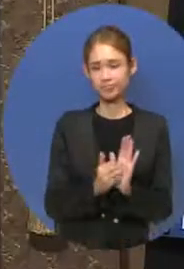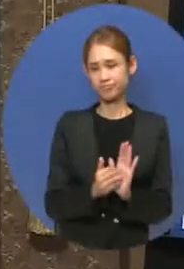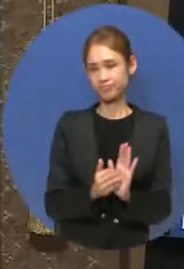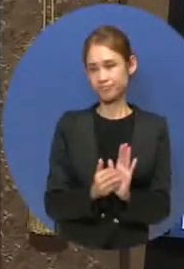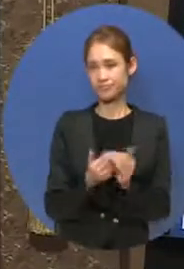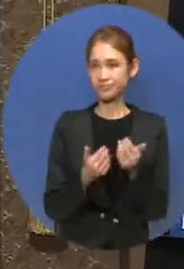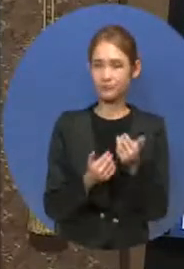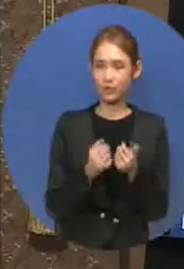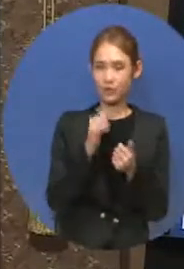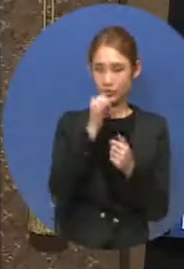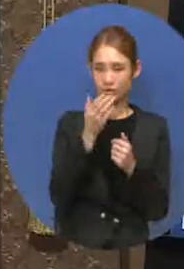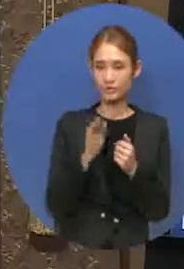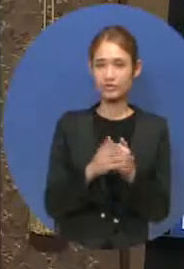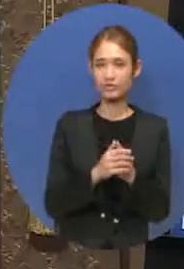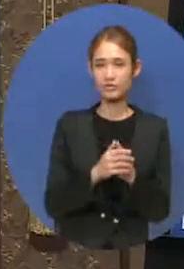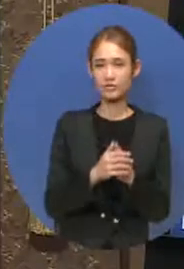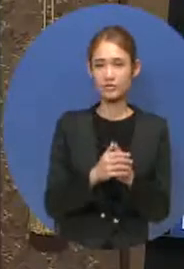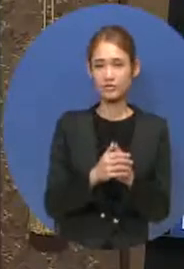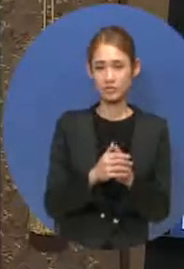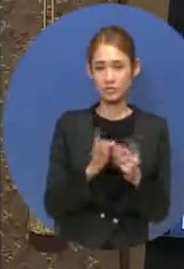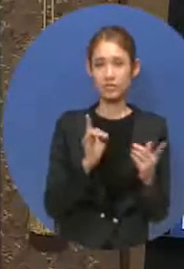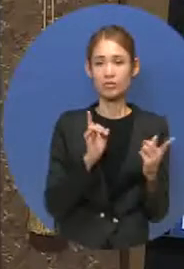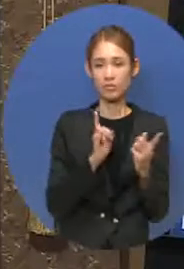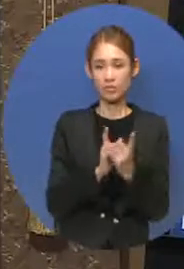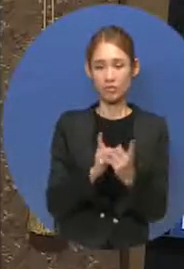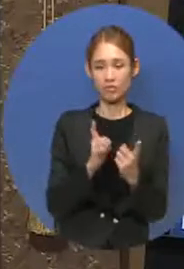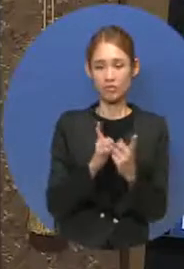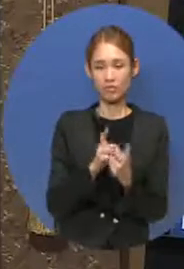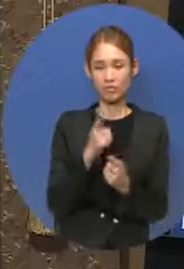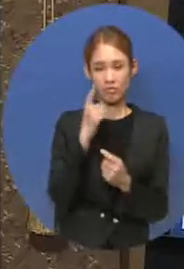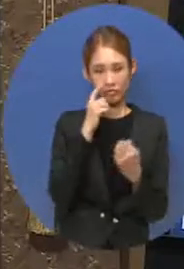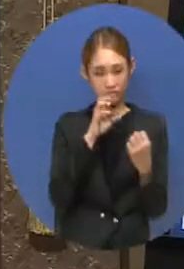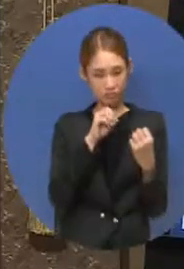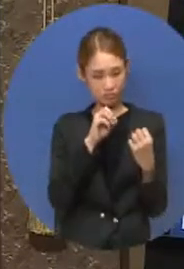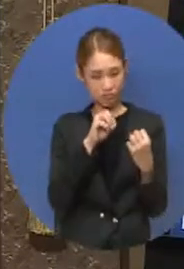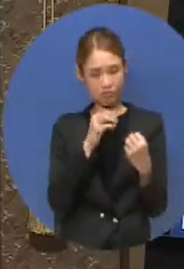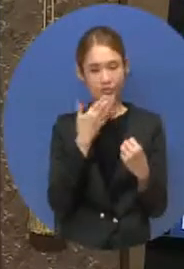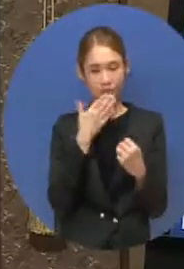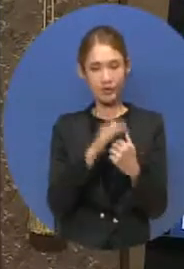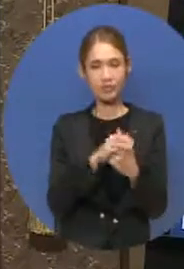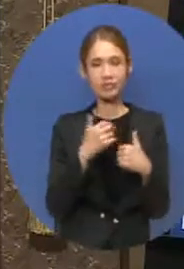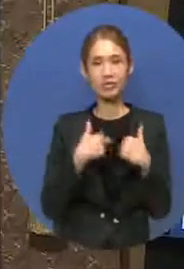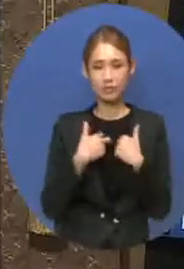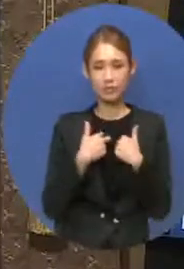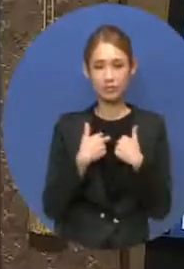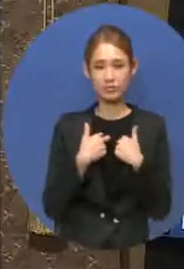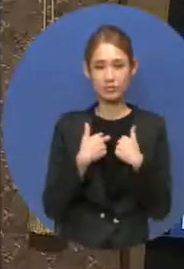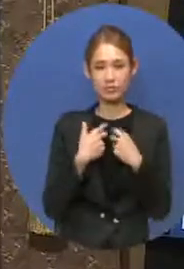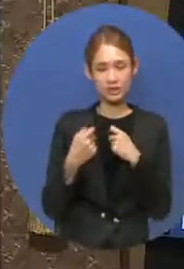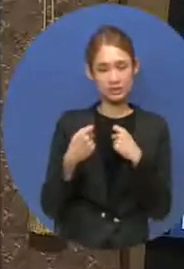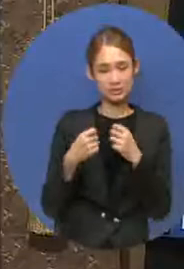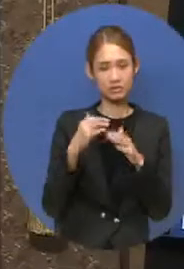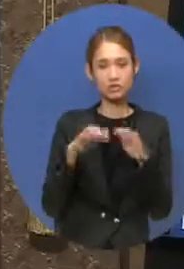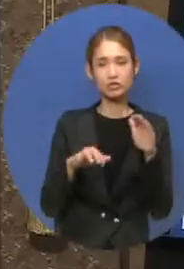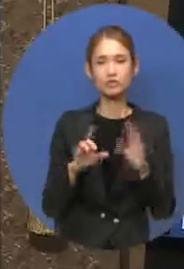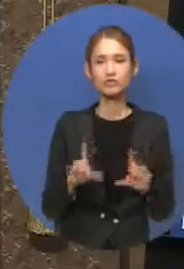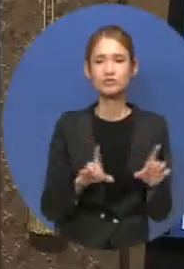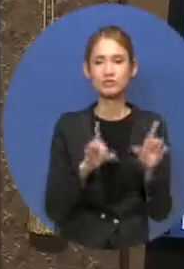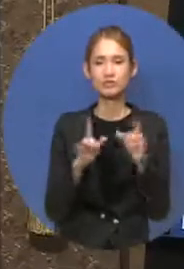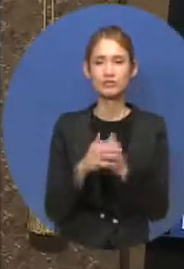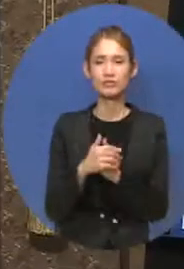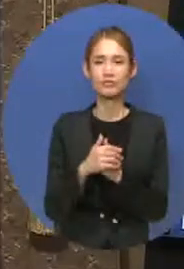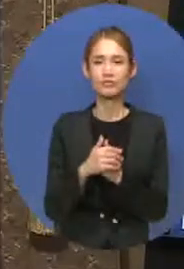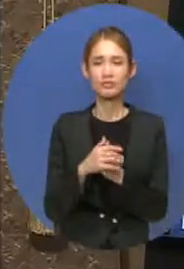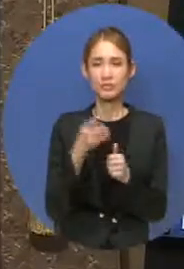거북하게 생각하시다가 뭐 만나보니까 이야기도 되고 네. 재미있고 또 바로 이웃에 사시는 거니까 네.